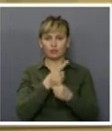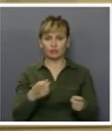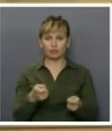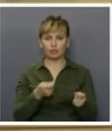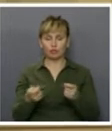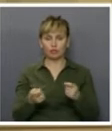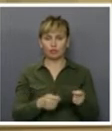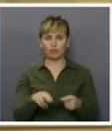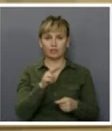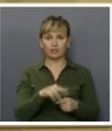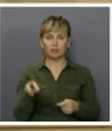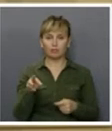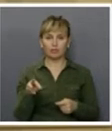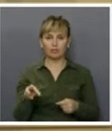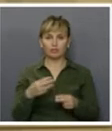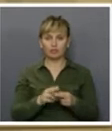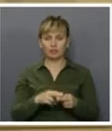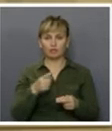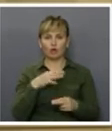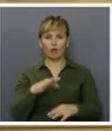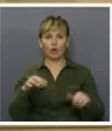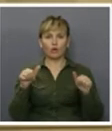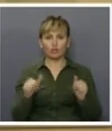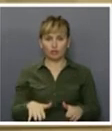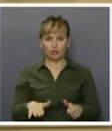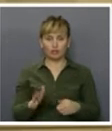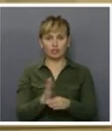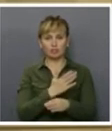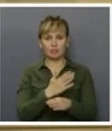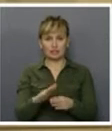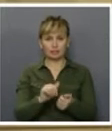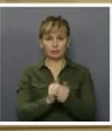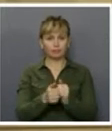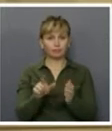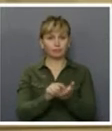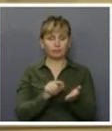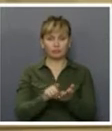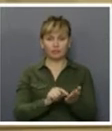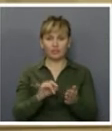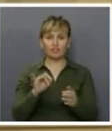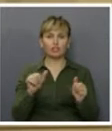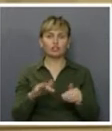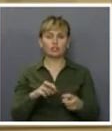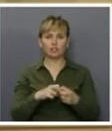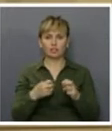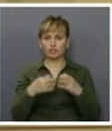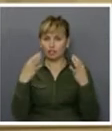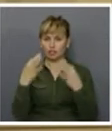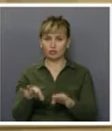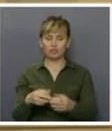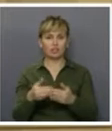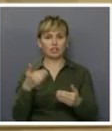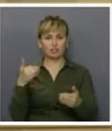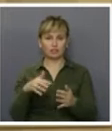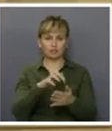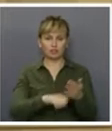руководителем Даниэром Акишевым. А именно, речь идет о решении перераспределить инвестирование пенсионных активов и разрешить казахстанцам досрочно снимать